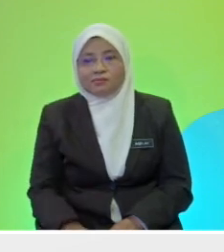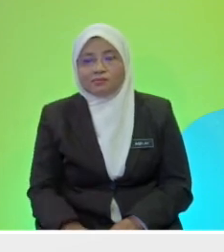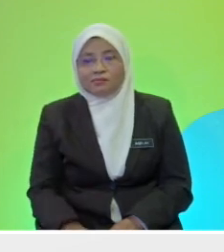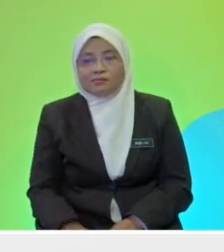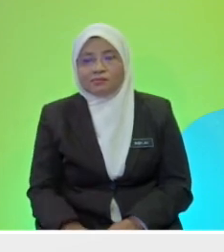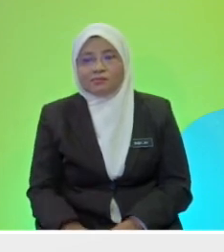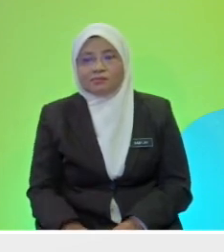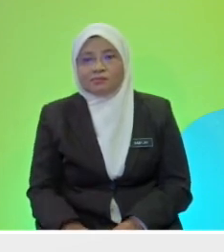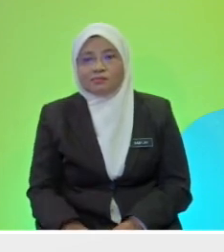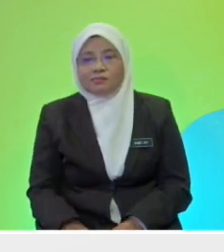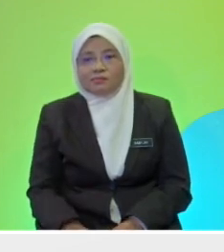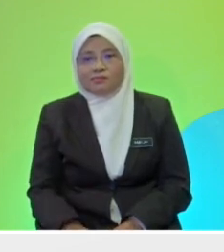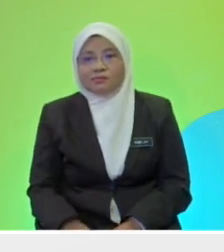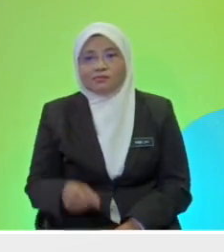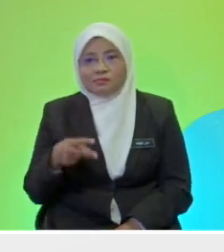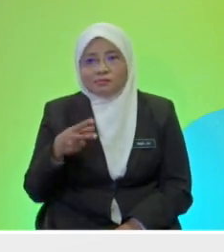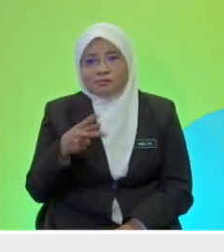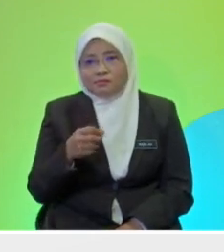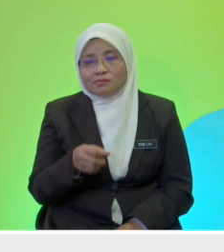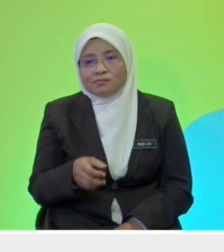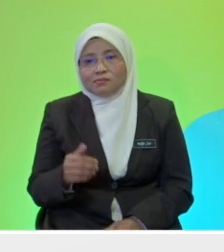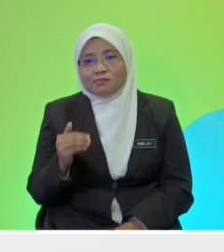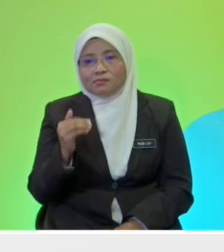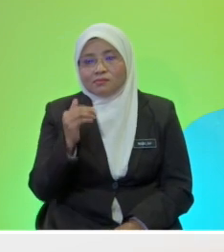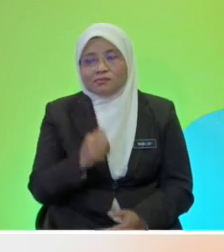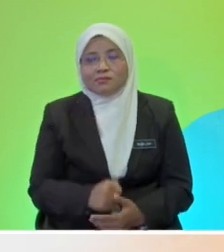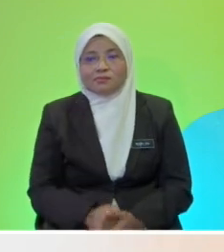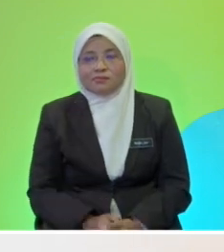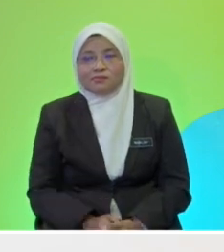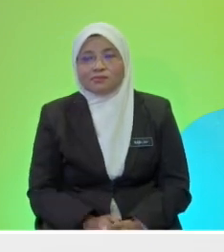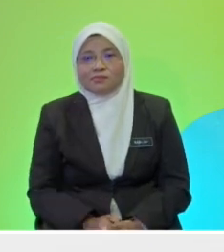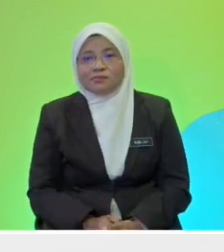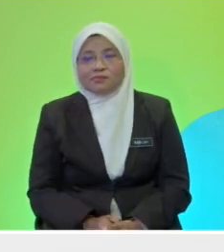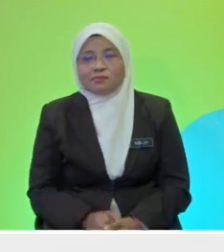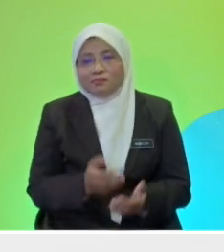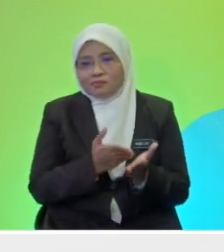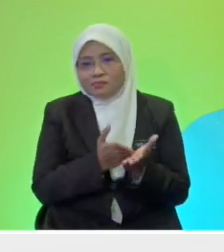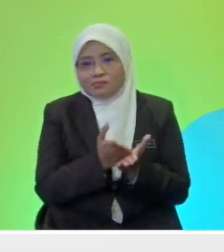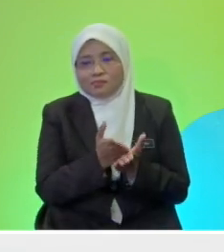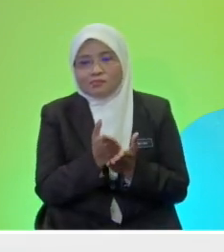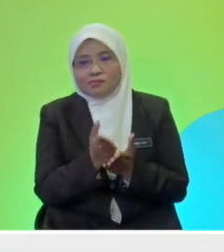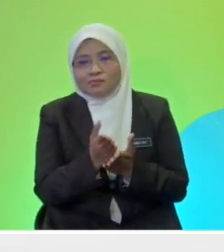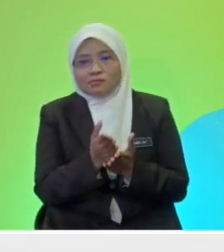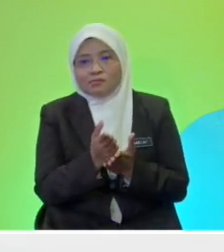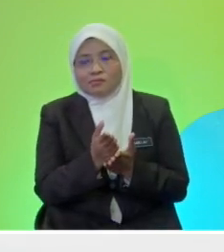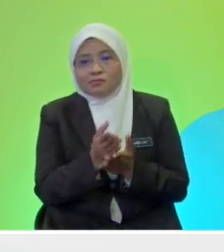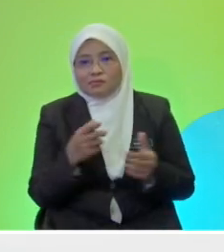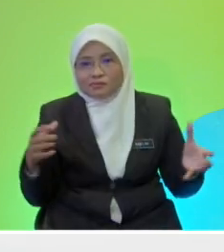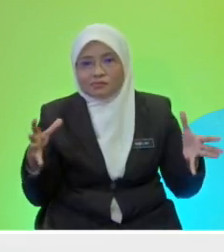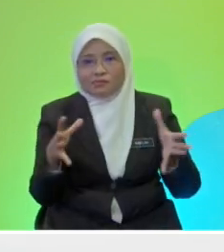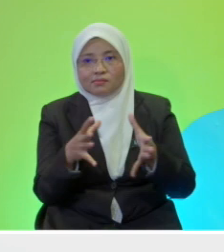juga kepada beberapa peringkat Oke dan seterusnya dia akan bergabung